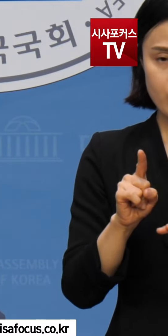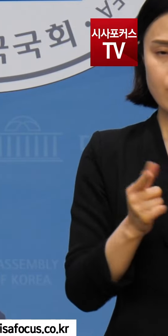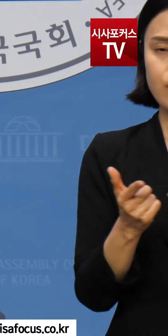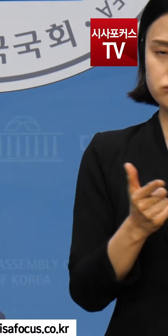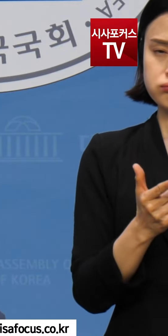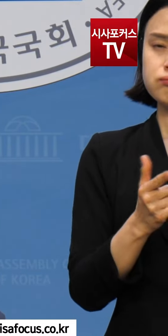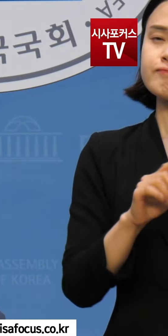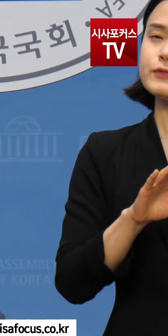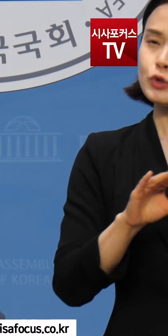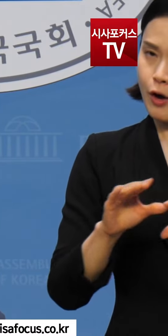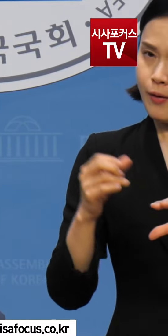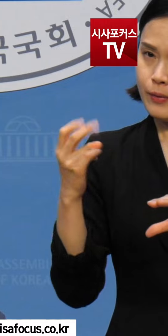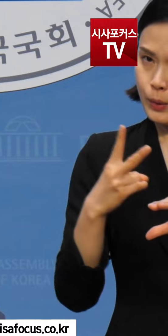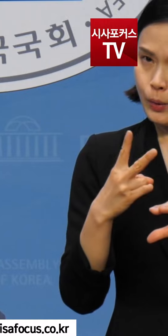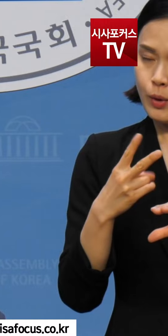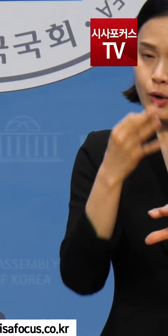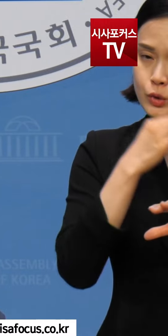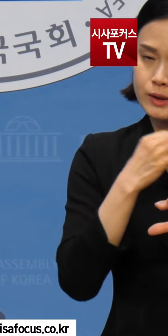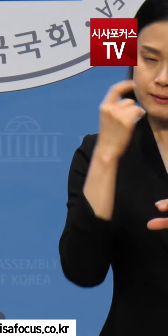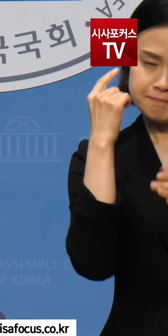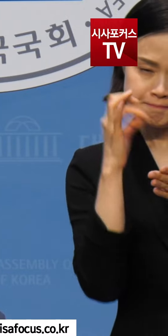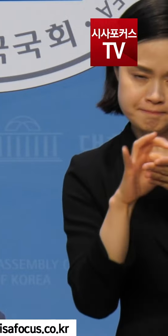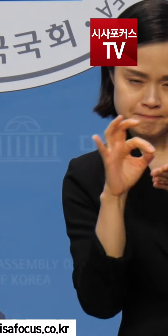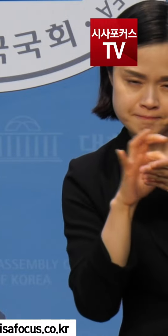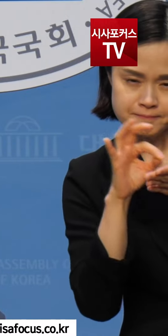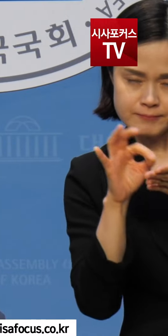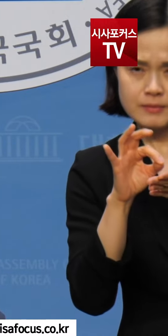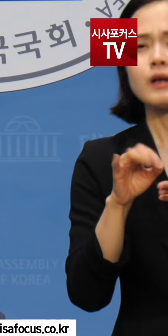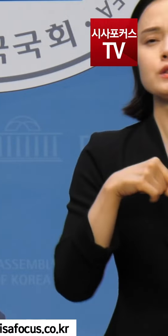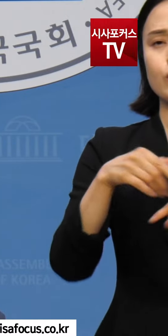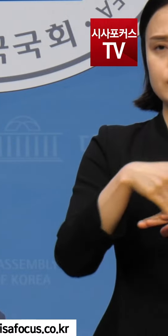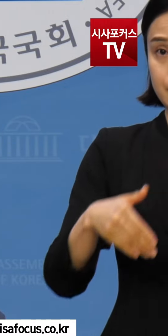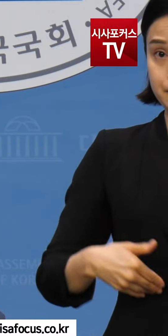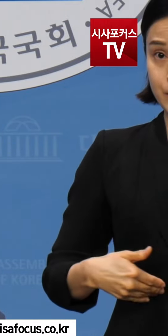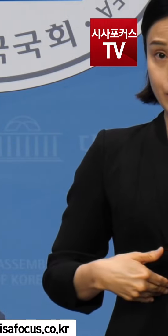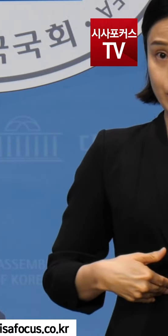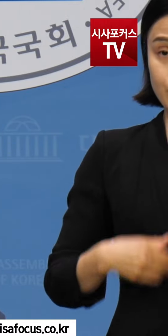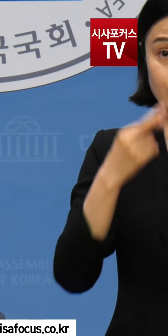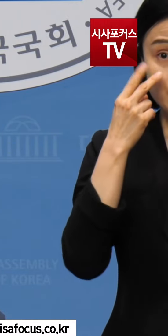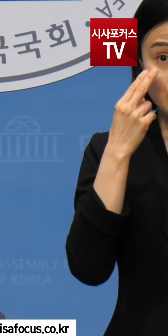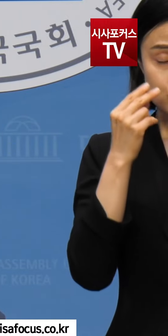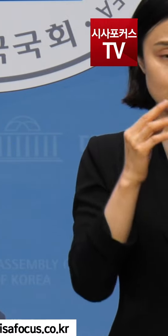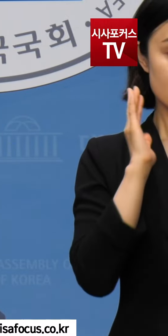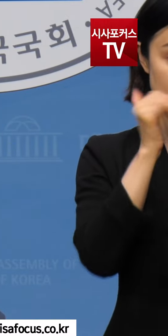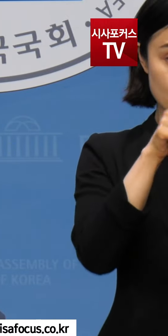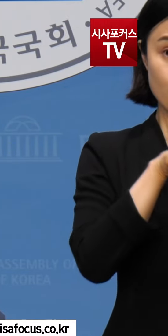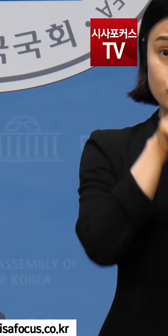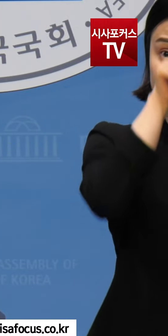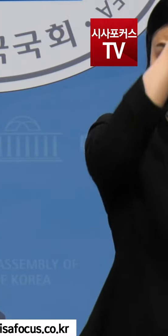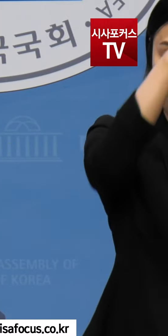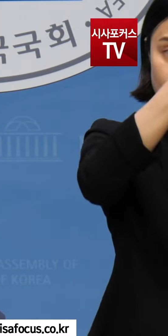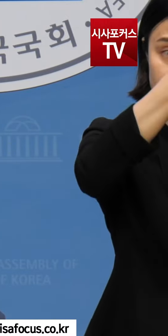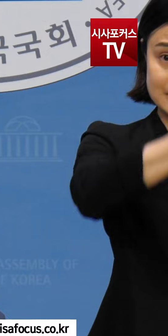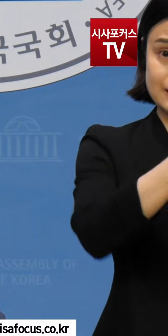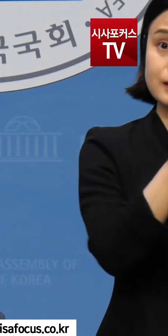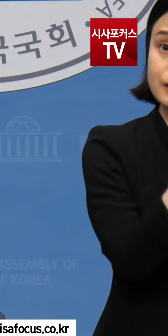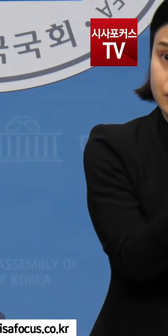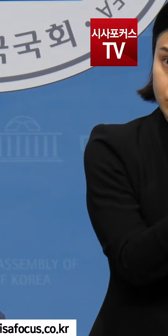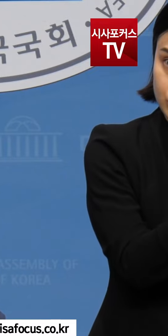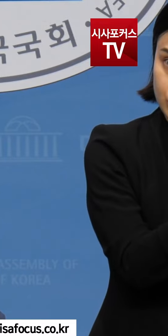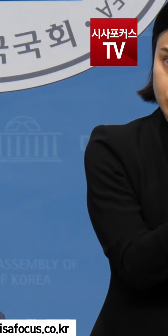미국 공화당 대선 후보 도널드 트럼프가 미 펜실베니아주 버틀러